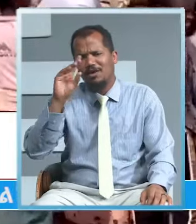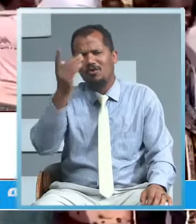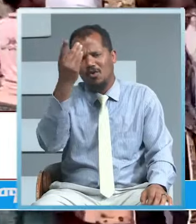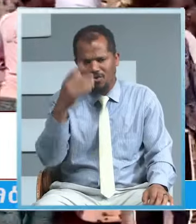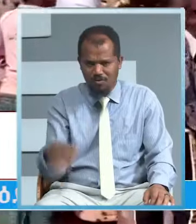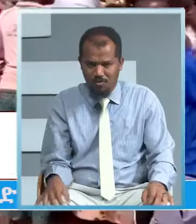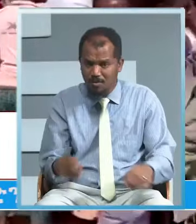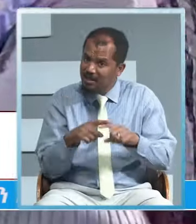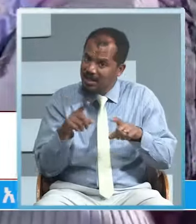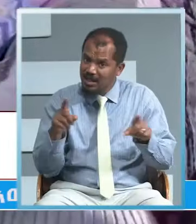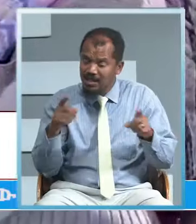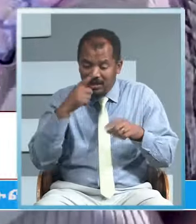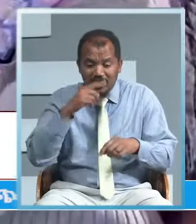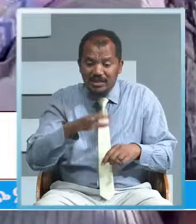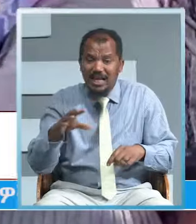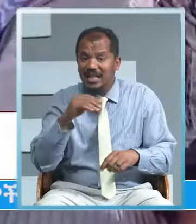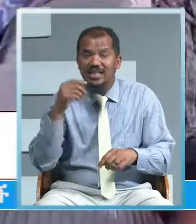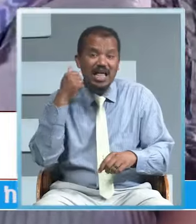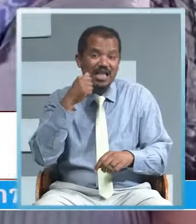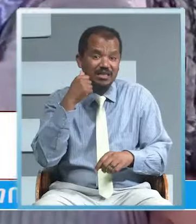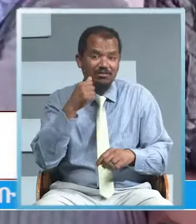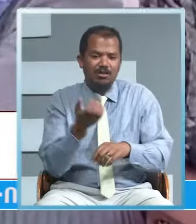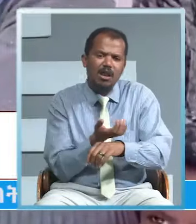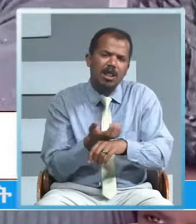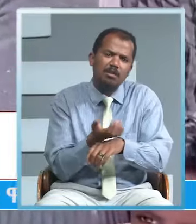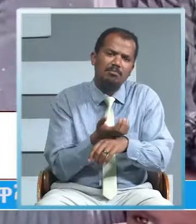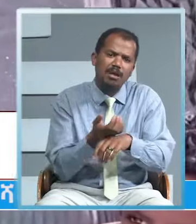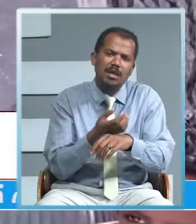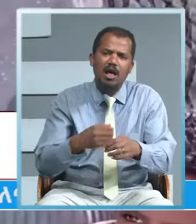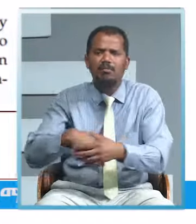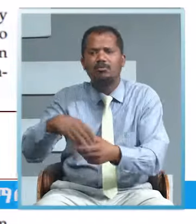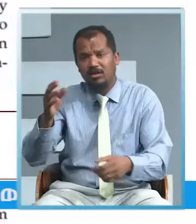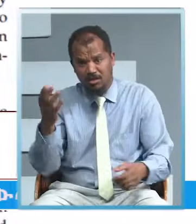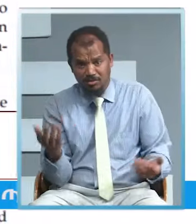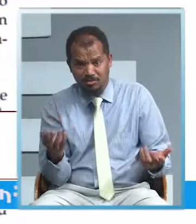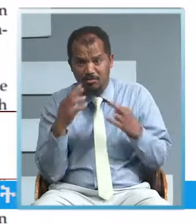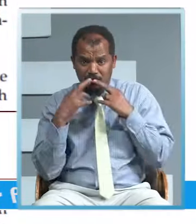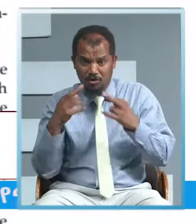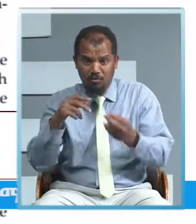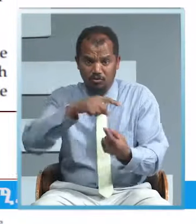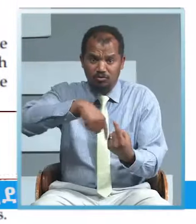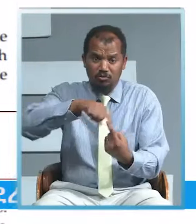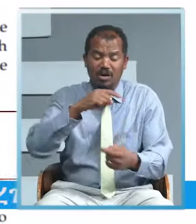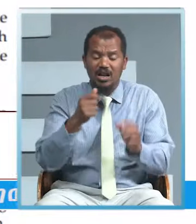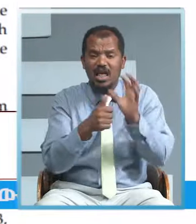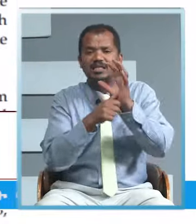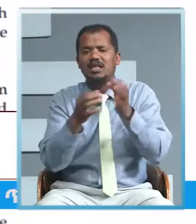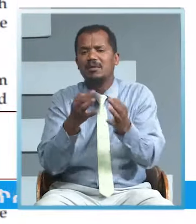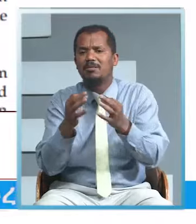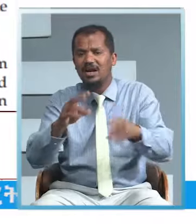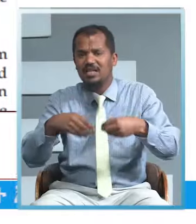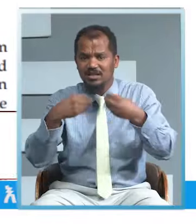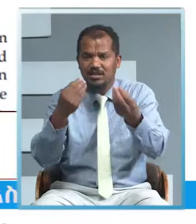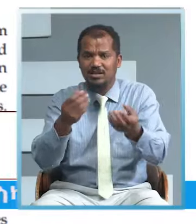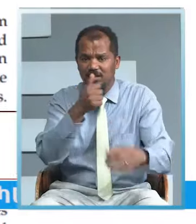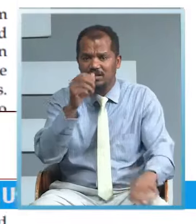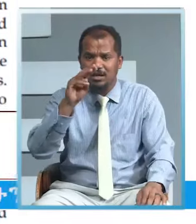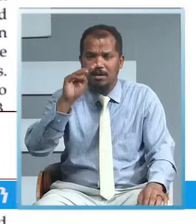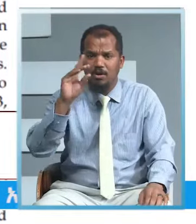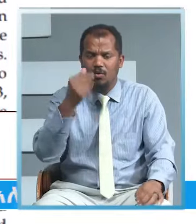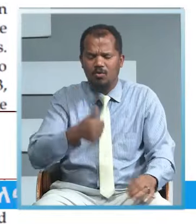በሪፖርቱ። በተለይም ሕፃናትና ሴቶች ለልመና ጭምር መዳረጋቸውን በሪፖርቱ ዙሪያ ለኢሳት ማብራሪያ የሰጡት